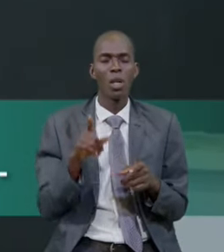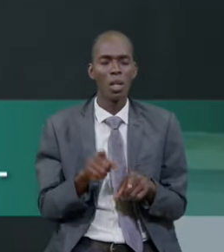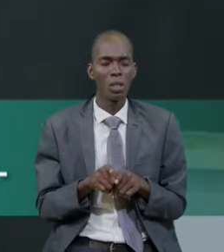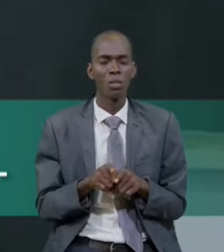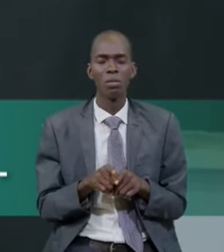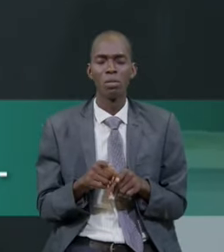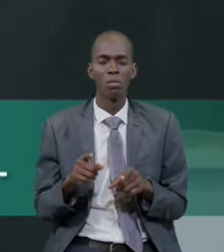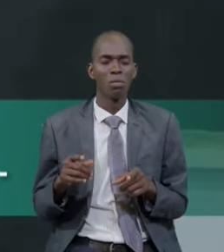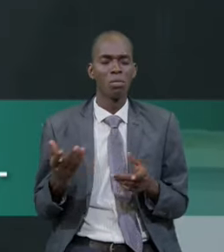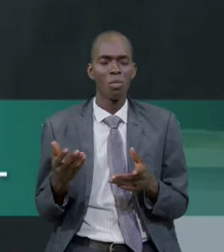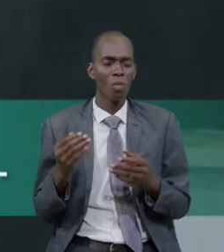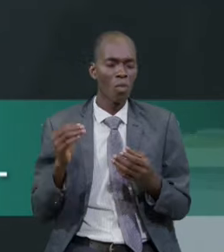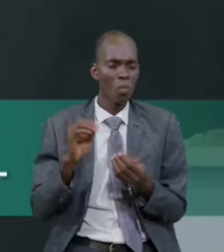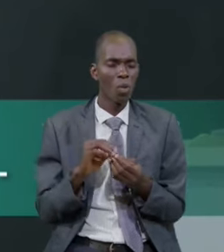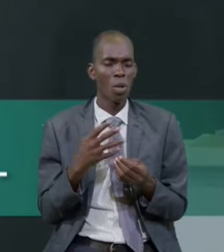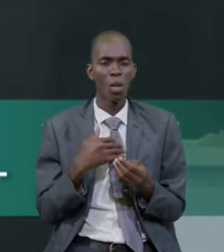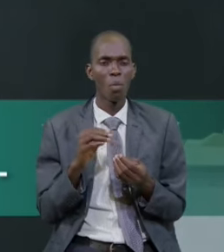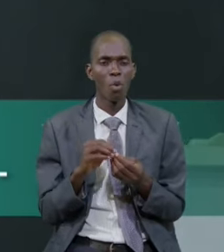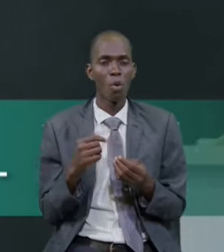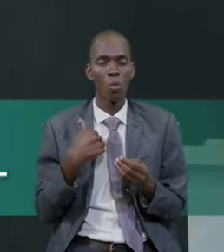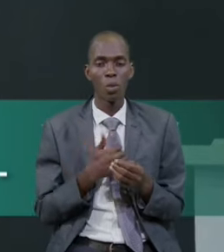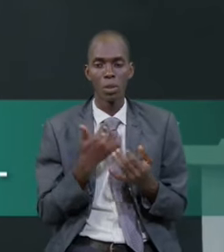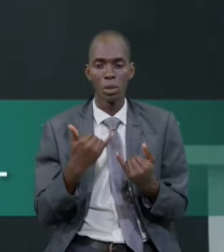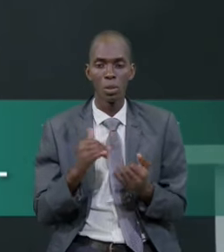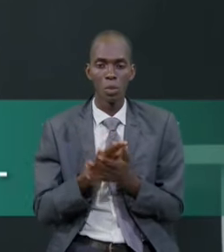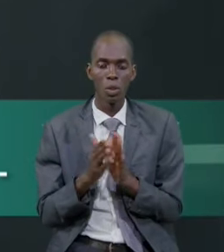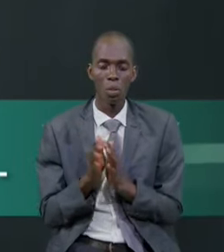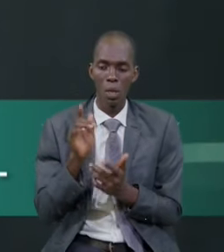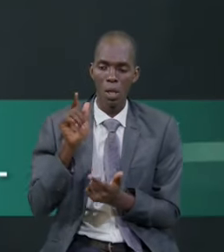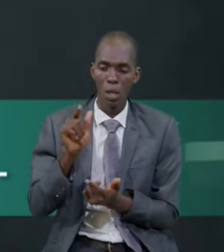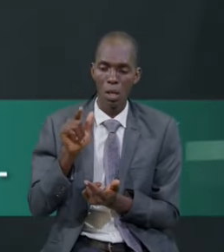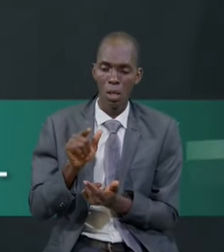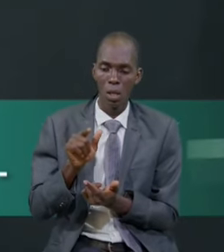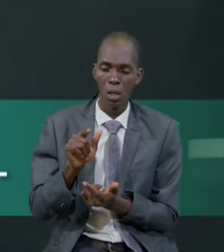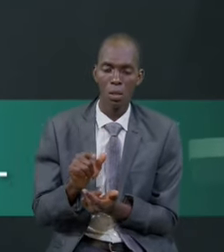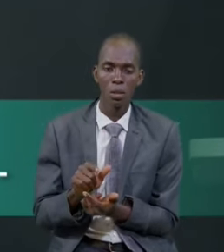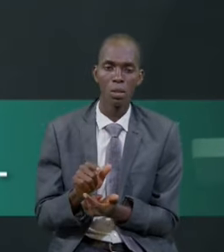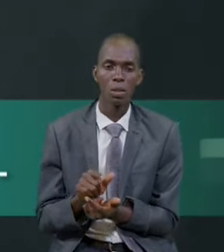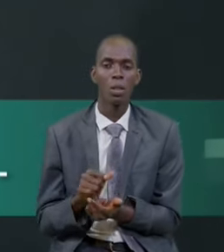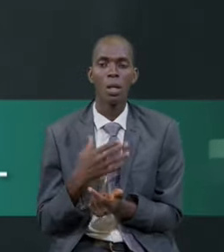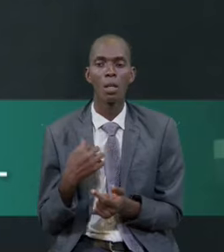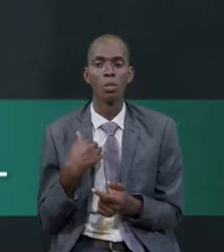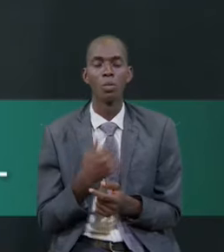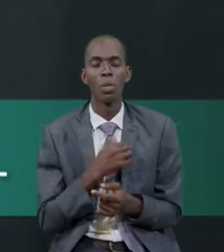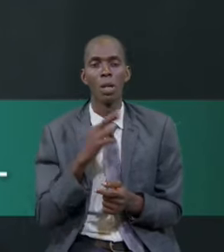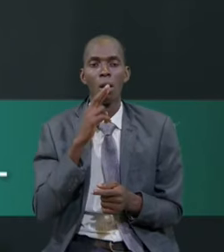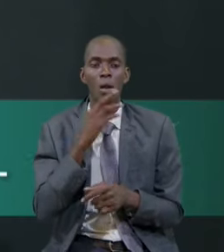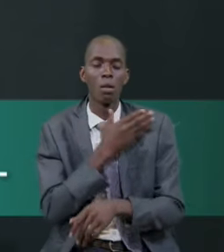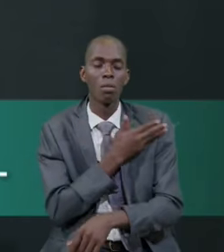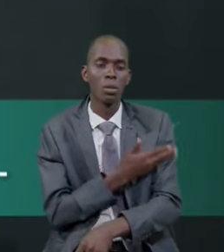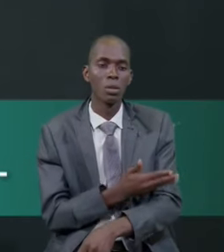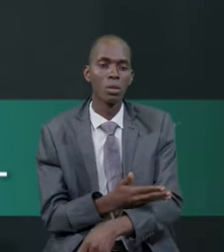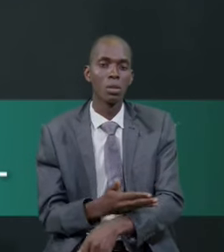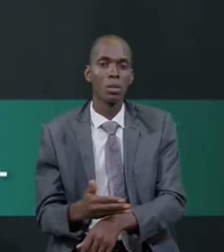élevé davantage, toi tu es en train de diminuer, tu deviens plus petit, et nous diminuons, comme